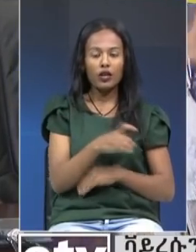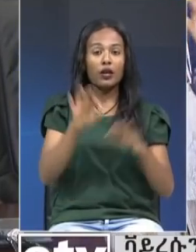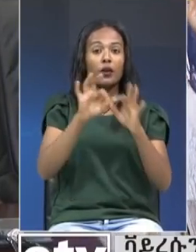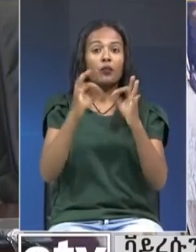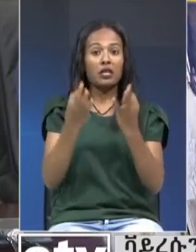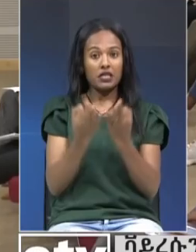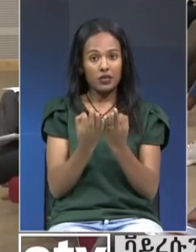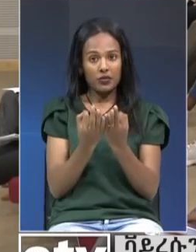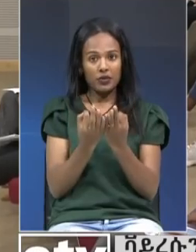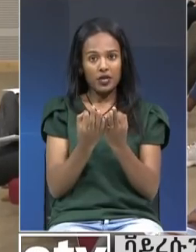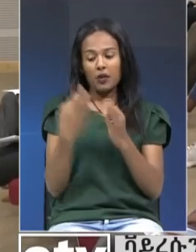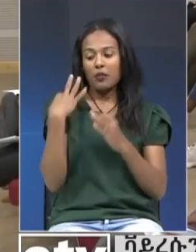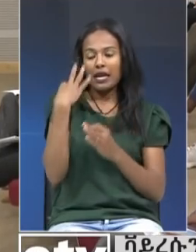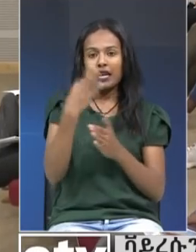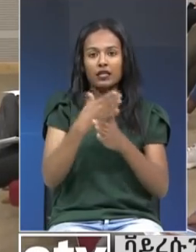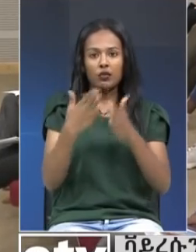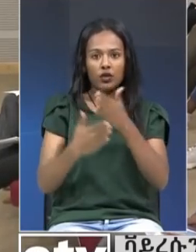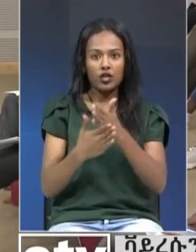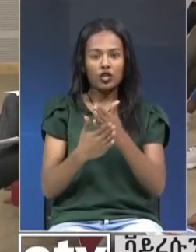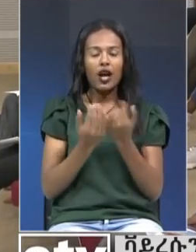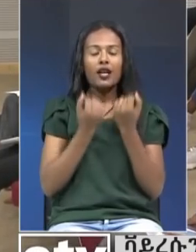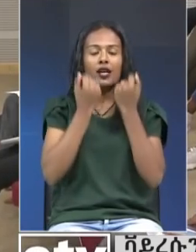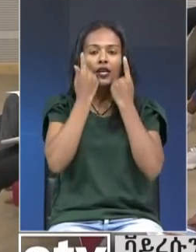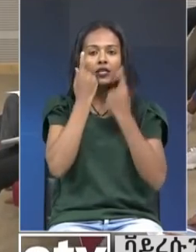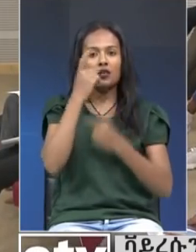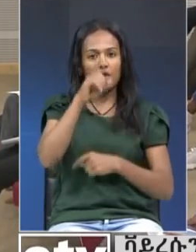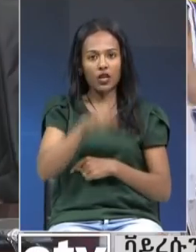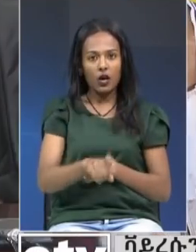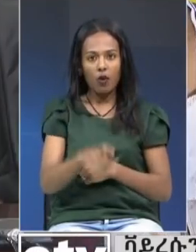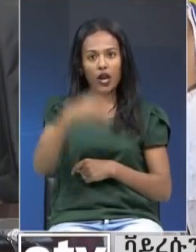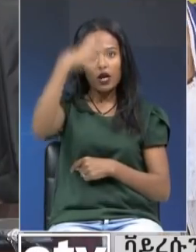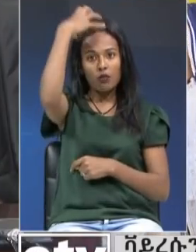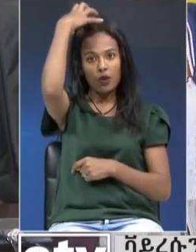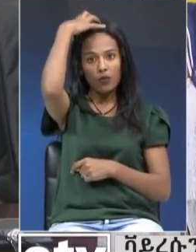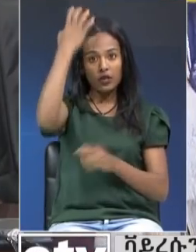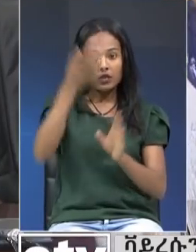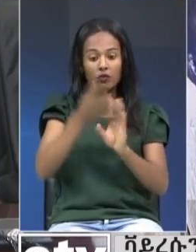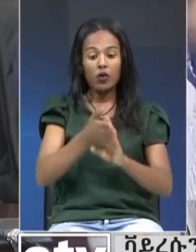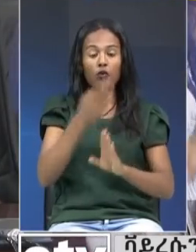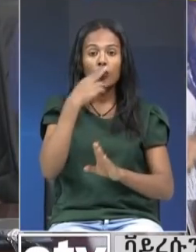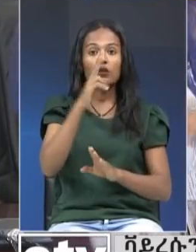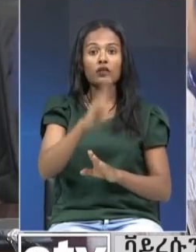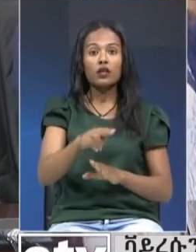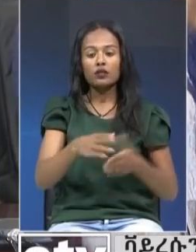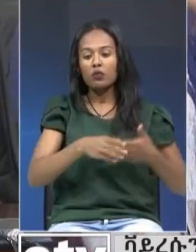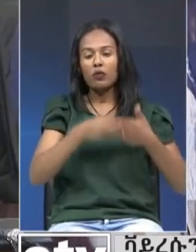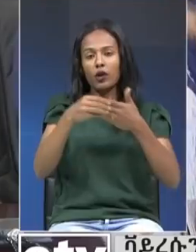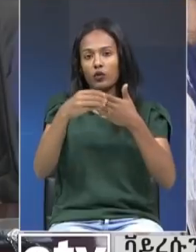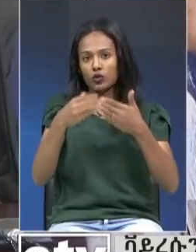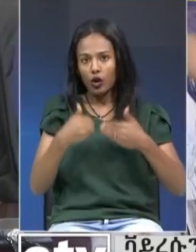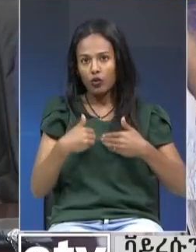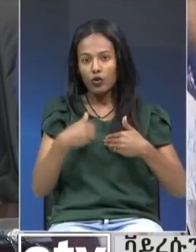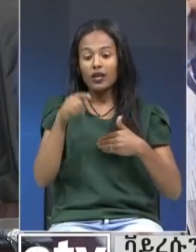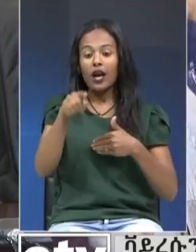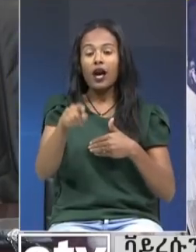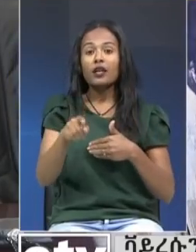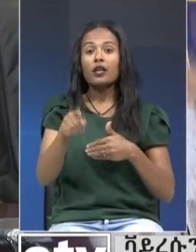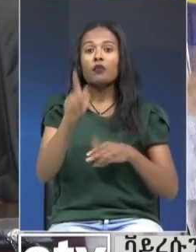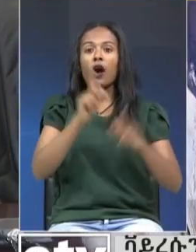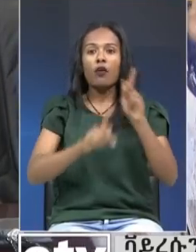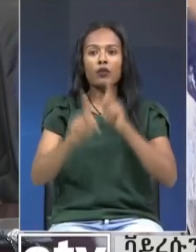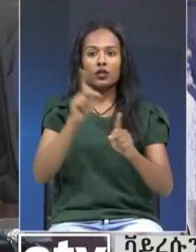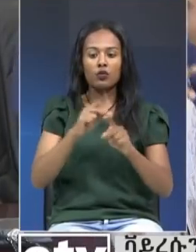ቤተሰብ በግለሰብ ደረጃ ሊገነዘቡ ይገባል። በመንግስት የወረዱ ትዕዛዝ መመሪያዎች አሉ። ያንን ግን